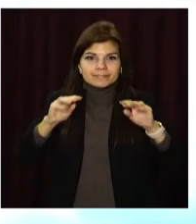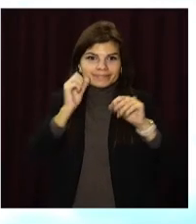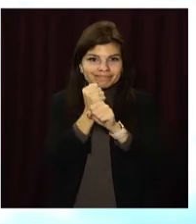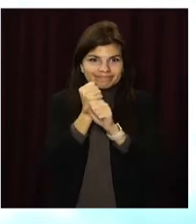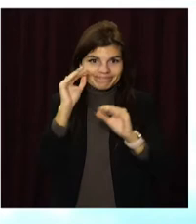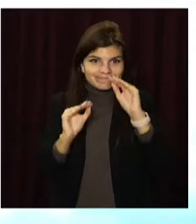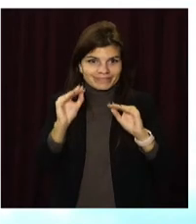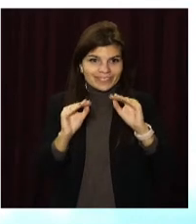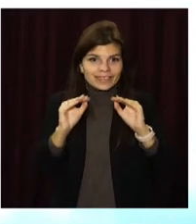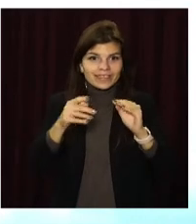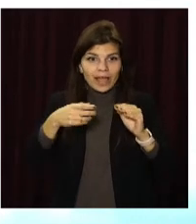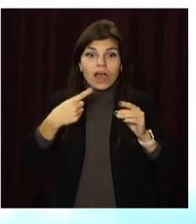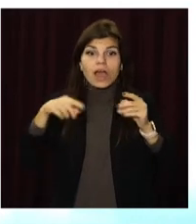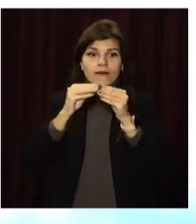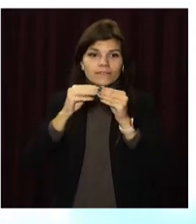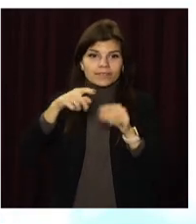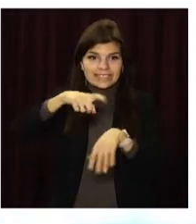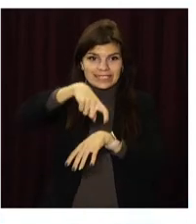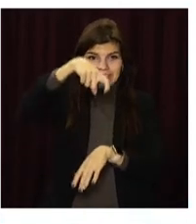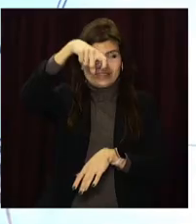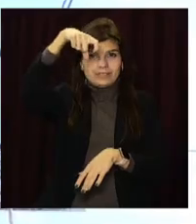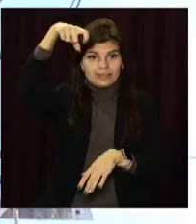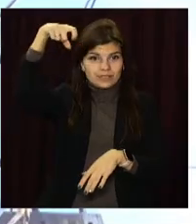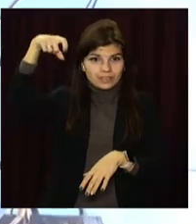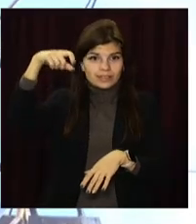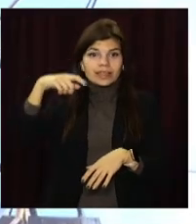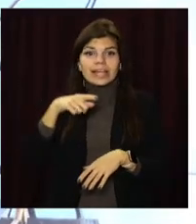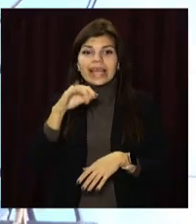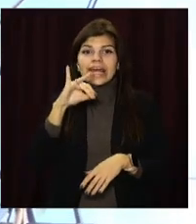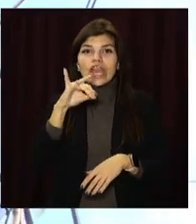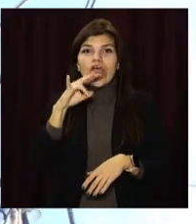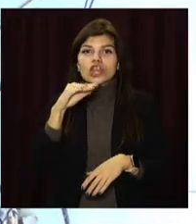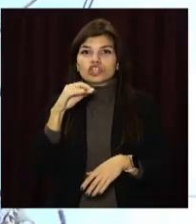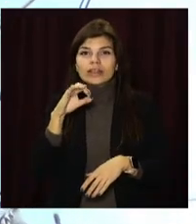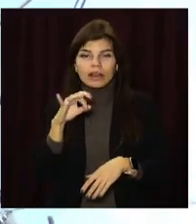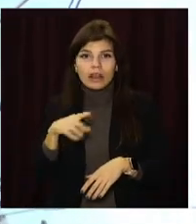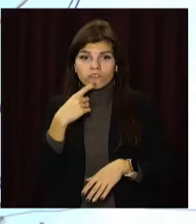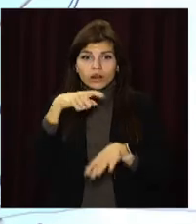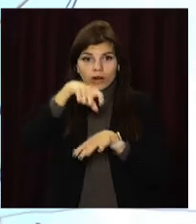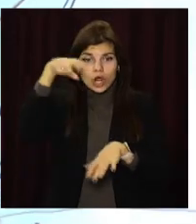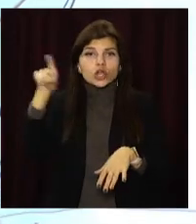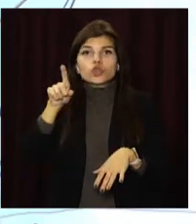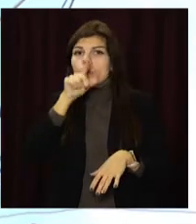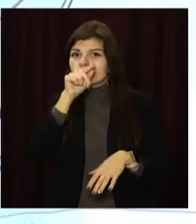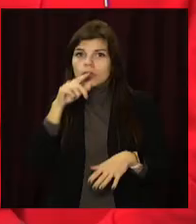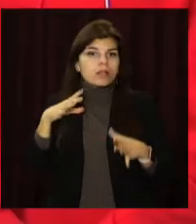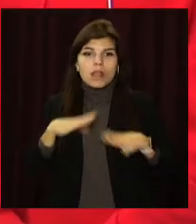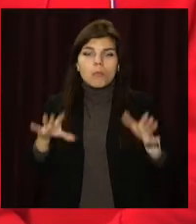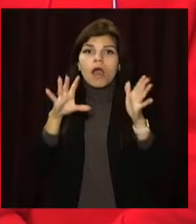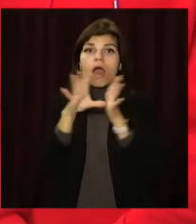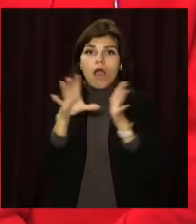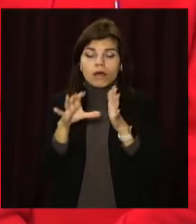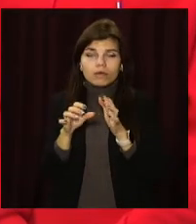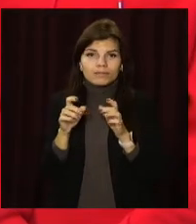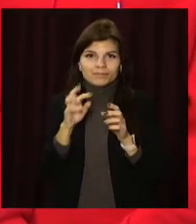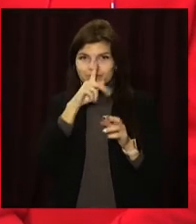металевим каркасом піднімають краном на подовжену електроопору. Інженери кажуть, переносять гнізда лелек, щоб птахів не вражало струмом, а в людей